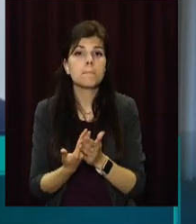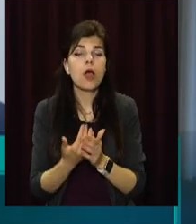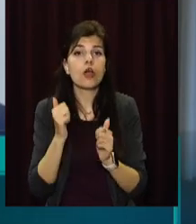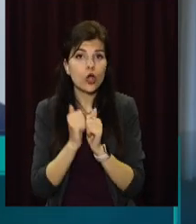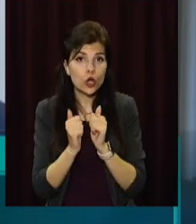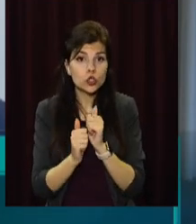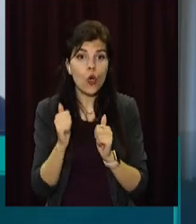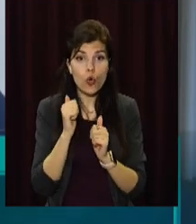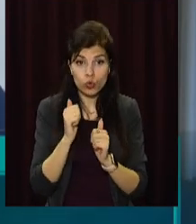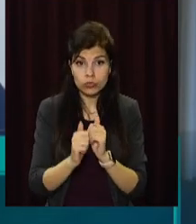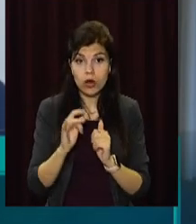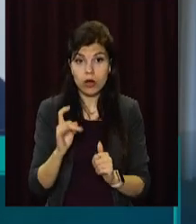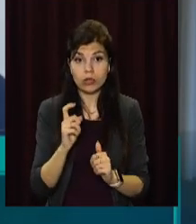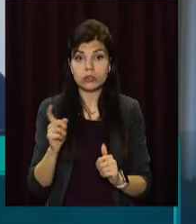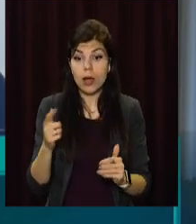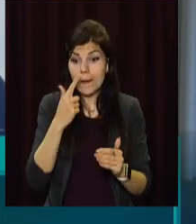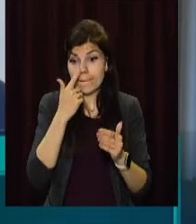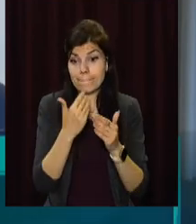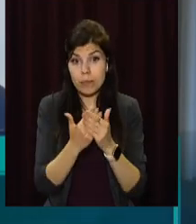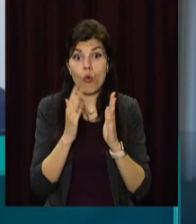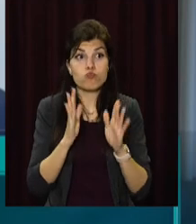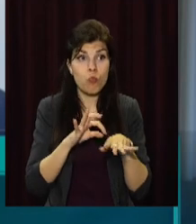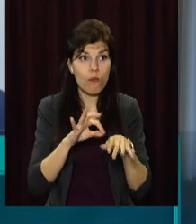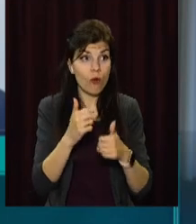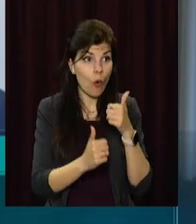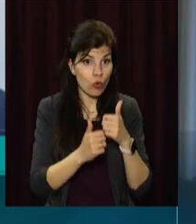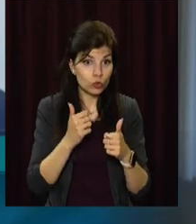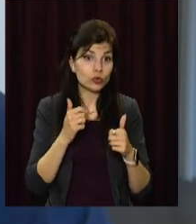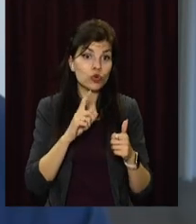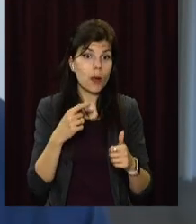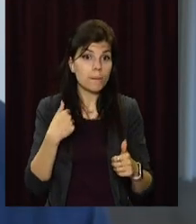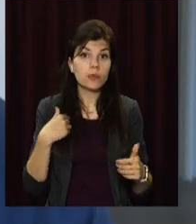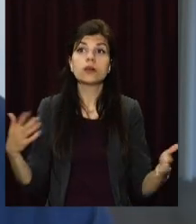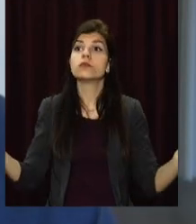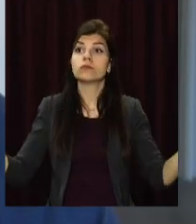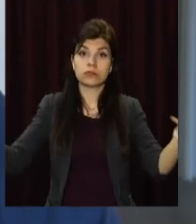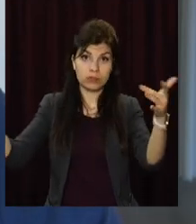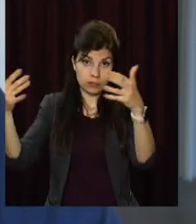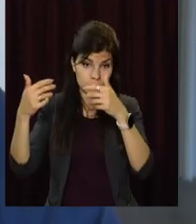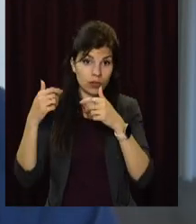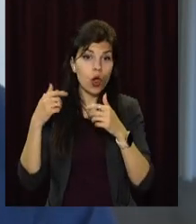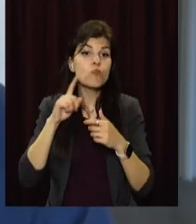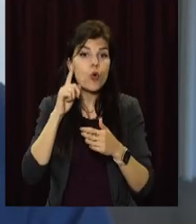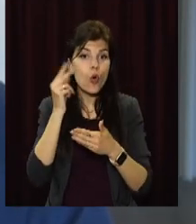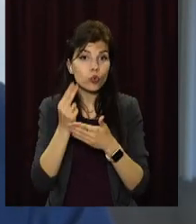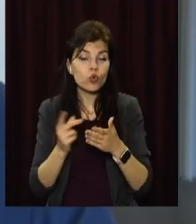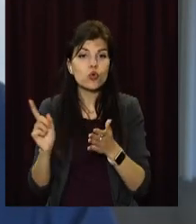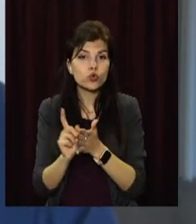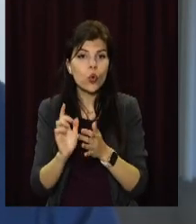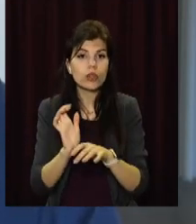раз напередодні проведення подібного конкурсу ми оголошуємо набір творів. Всі молоді художники мають